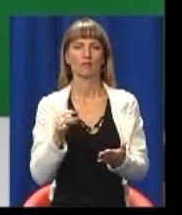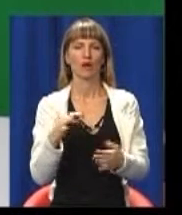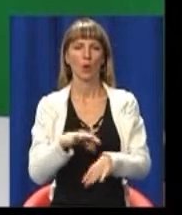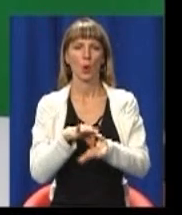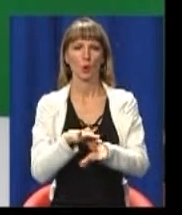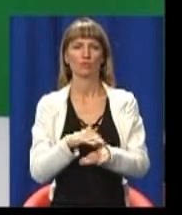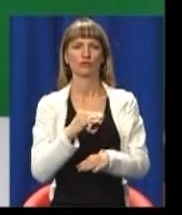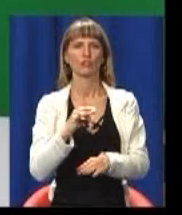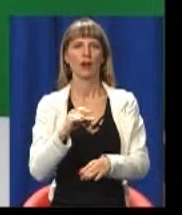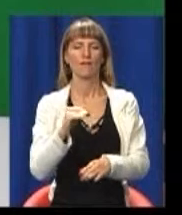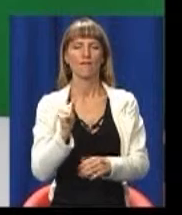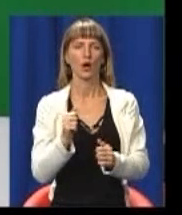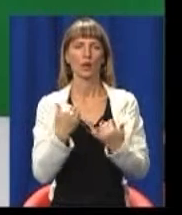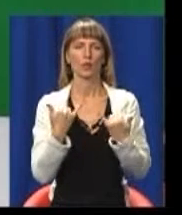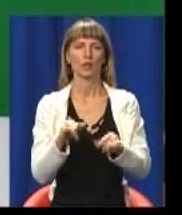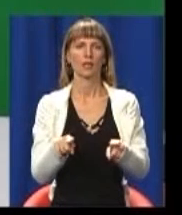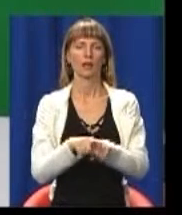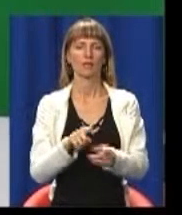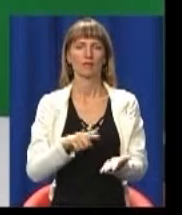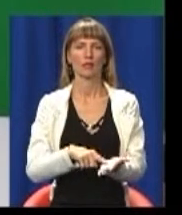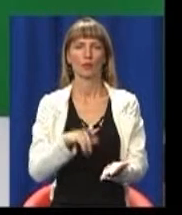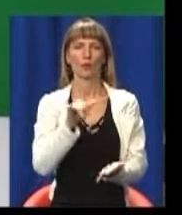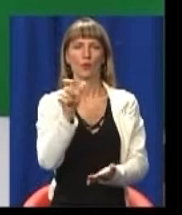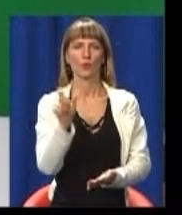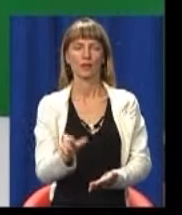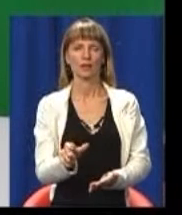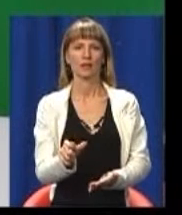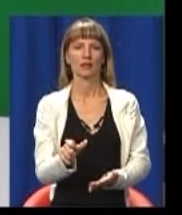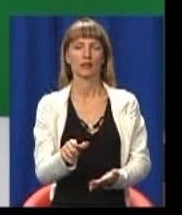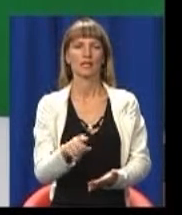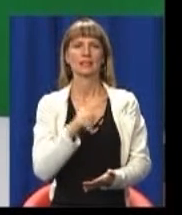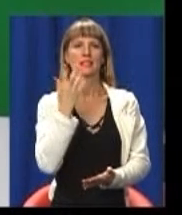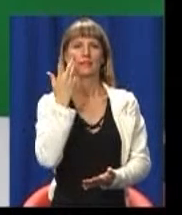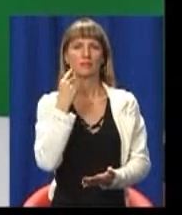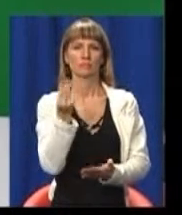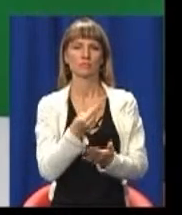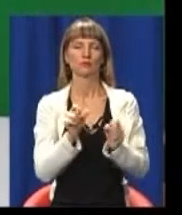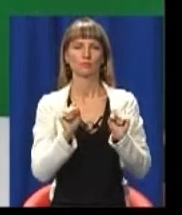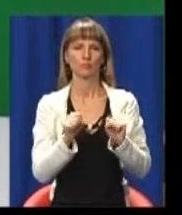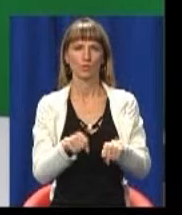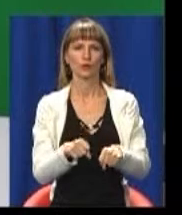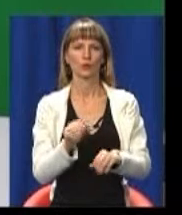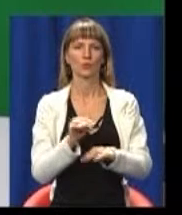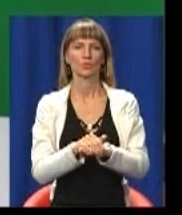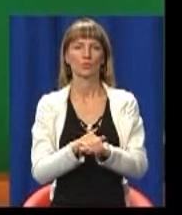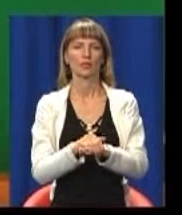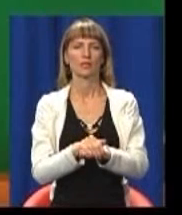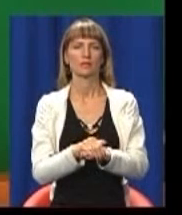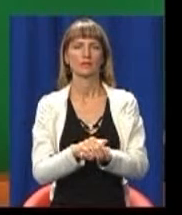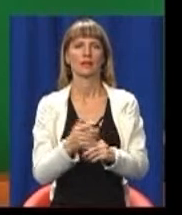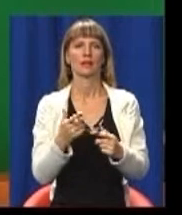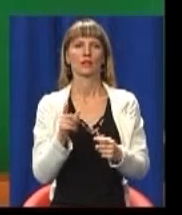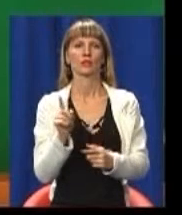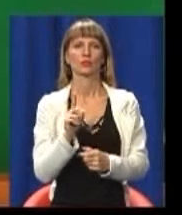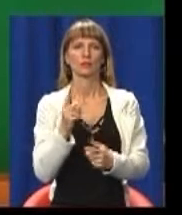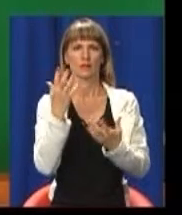шкірі жирафа унікальний, як і відбитки пальців у людини. До речі, за кольором малюнка можна визначити вік жиреф. Чим